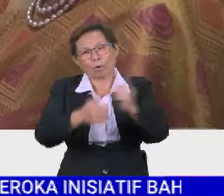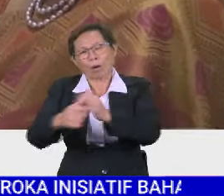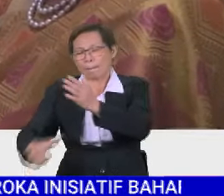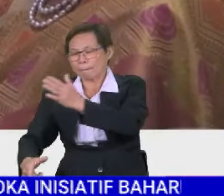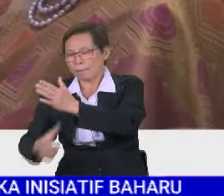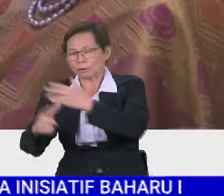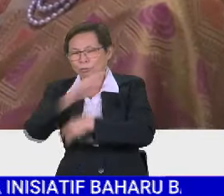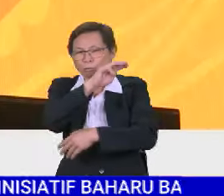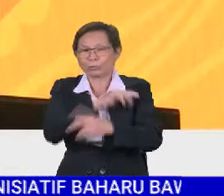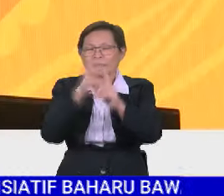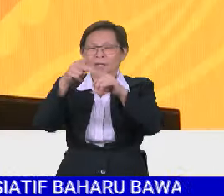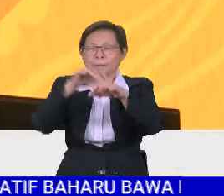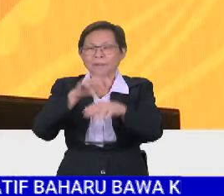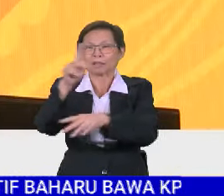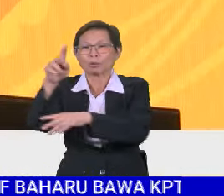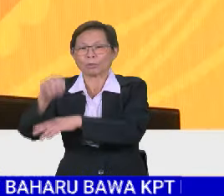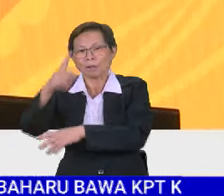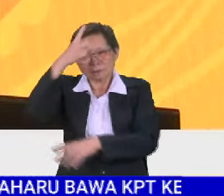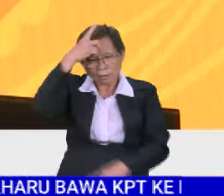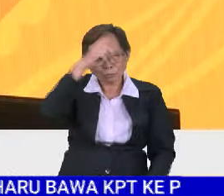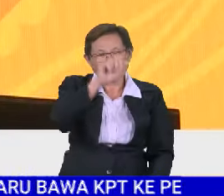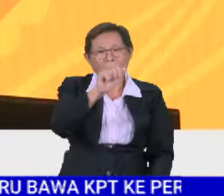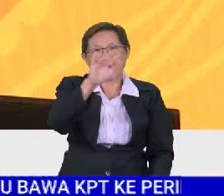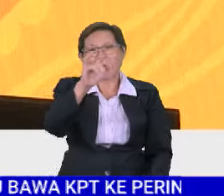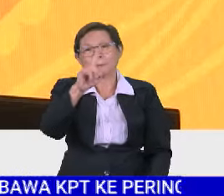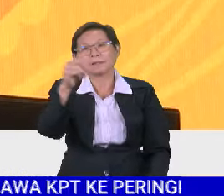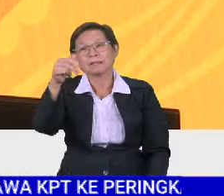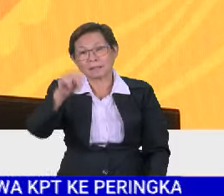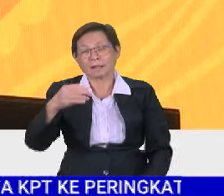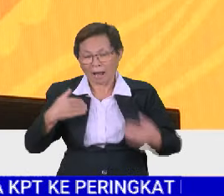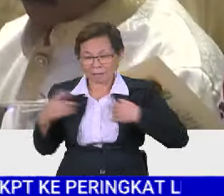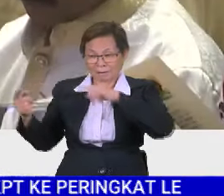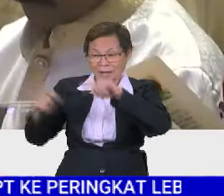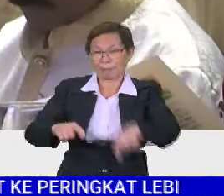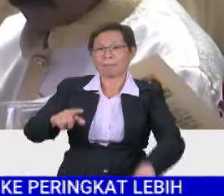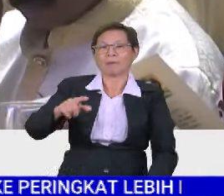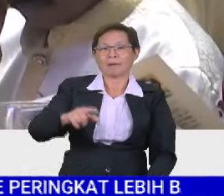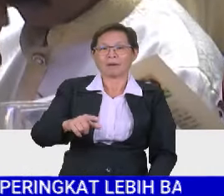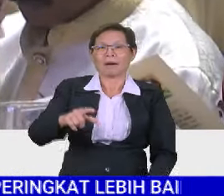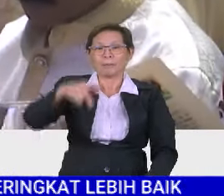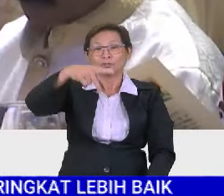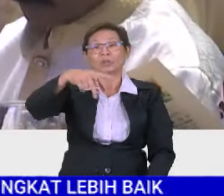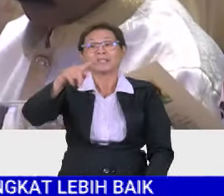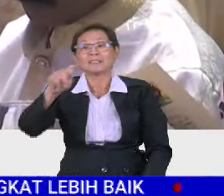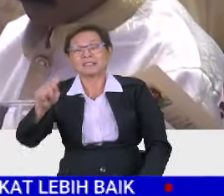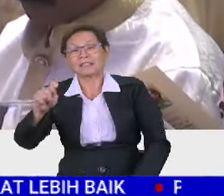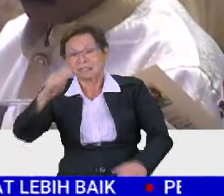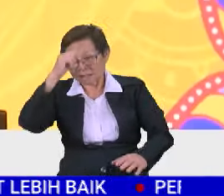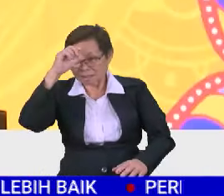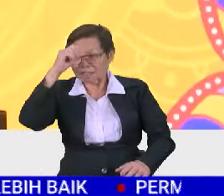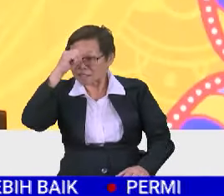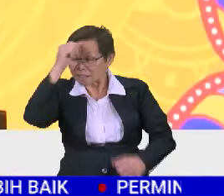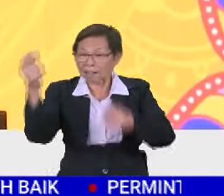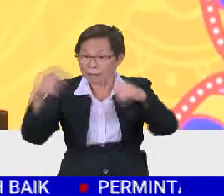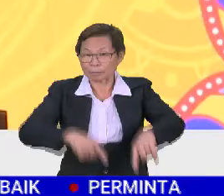pembantu menteri kepada ketua menteri atau Abidin madingkir truck hadir pesuruh Jaya tinggi India ke Malaysia B and ready